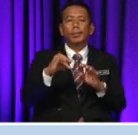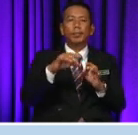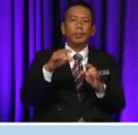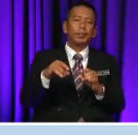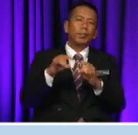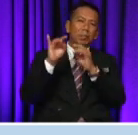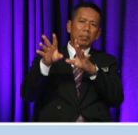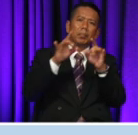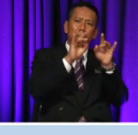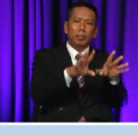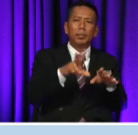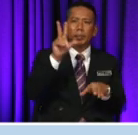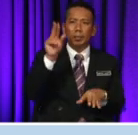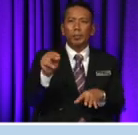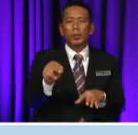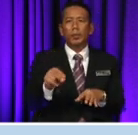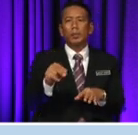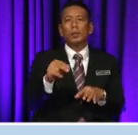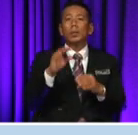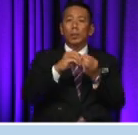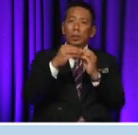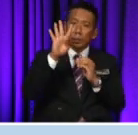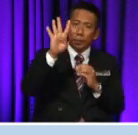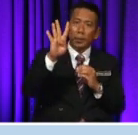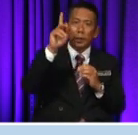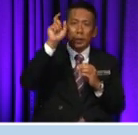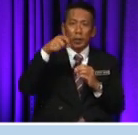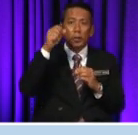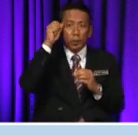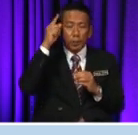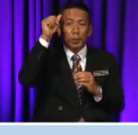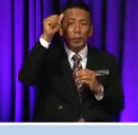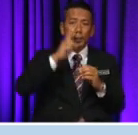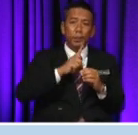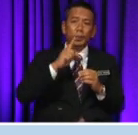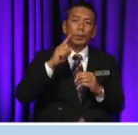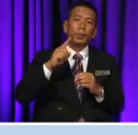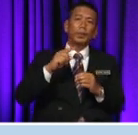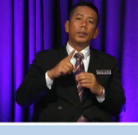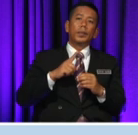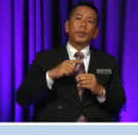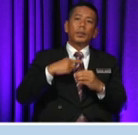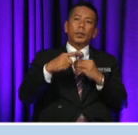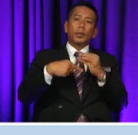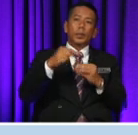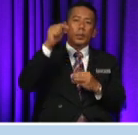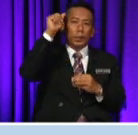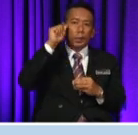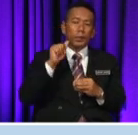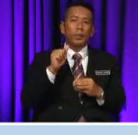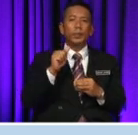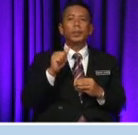baik yang ke-4 mendalami ilmu agama dan mengajarkan kepada ahli keluarga besar Tanggung jawab seorang